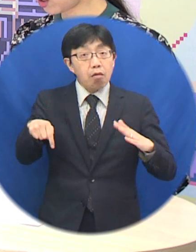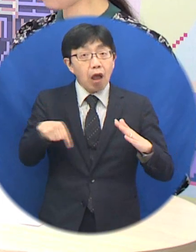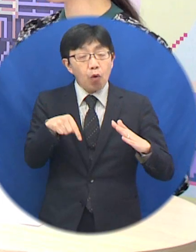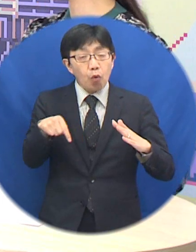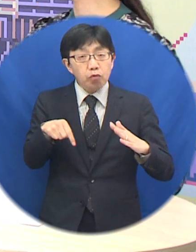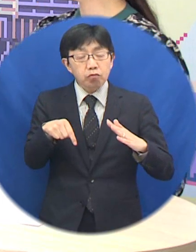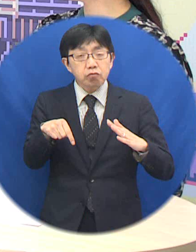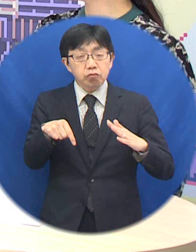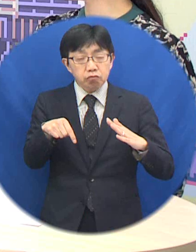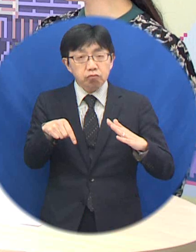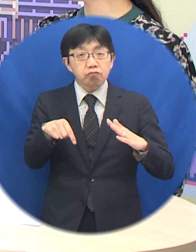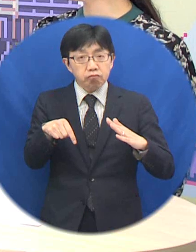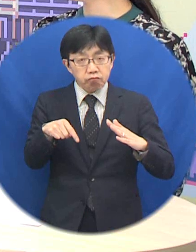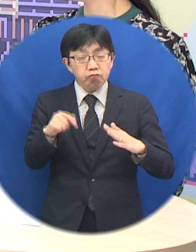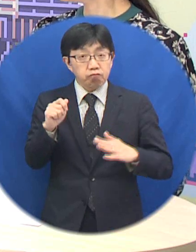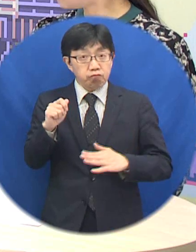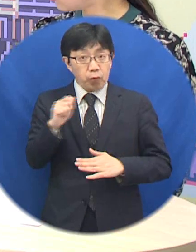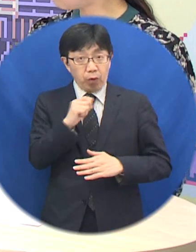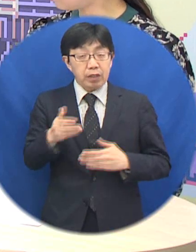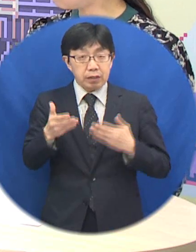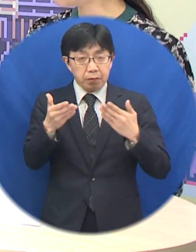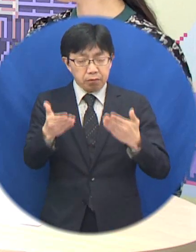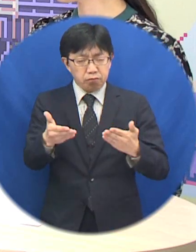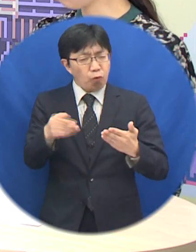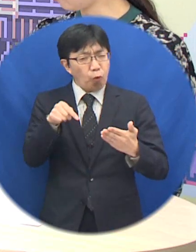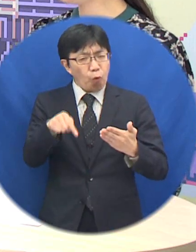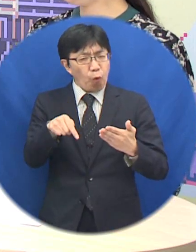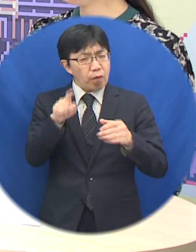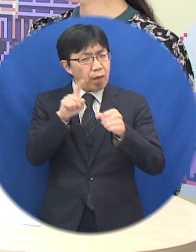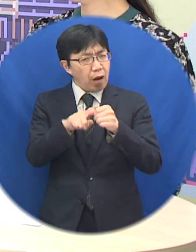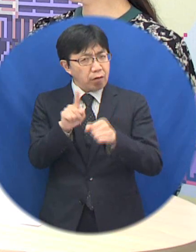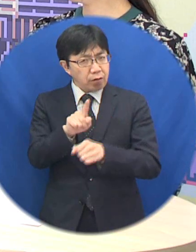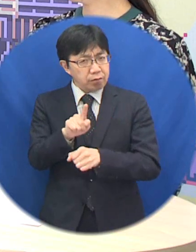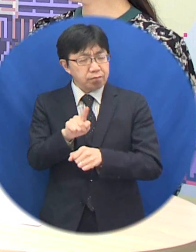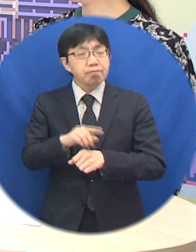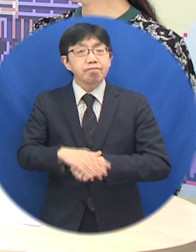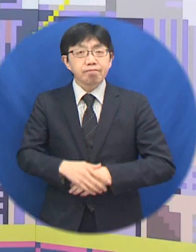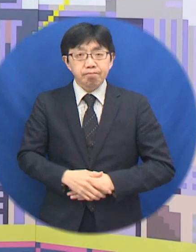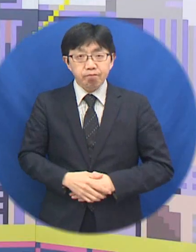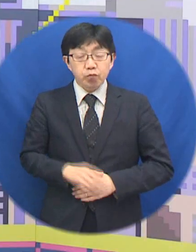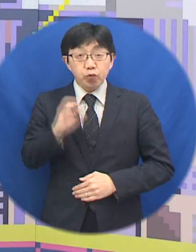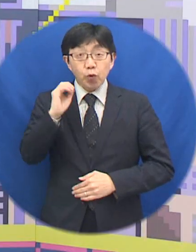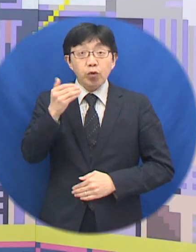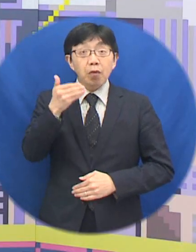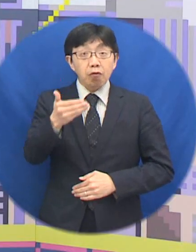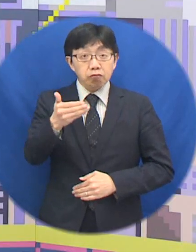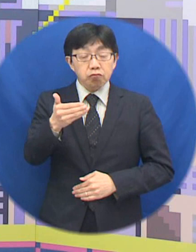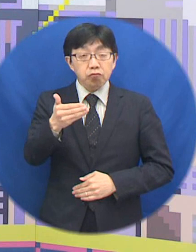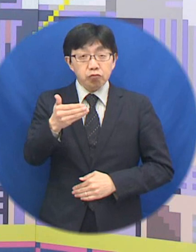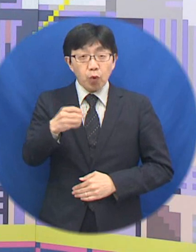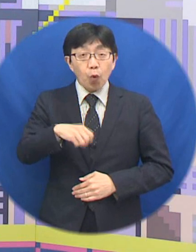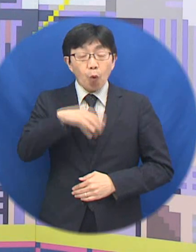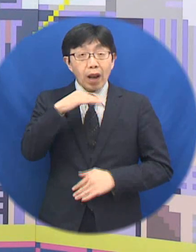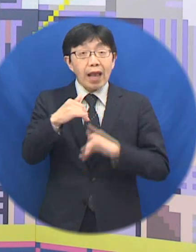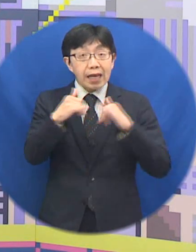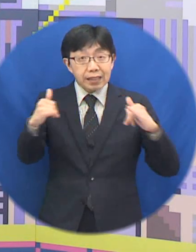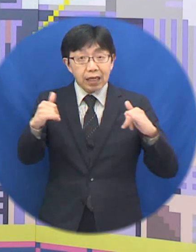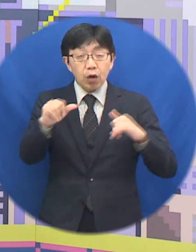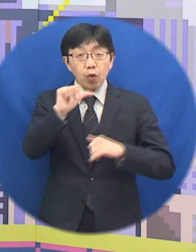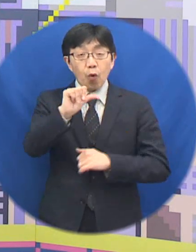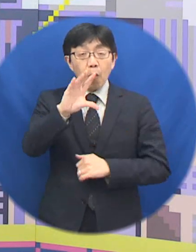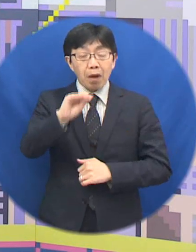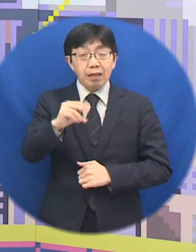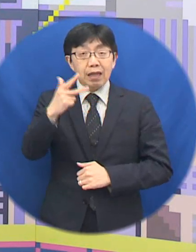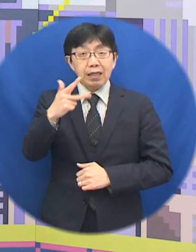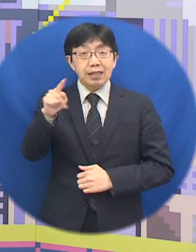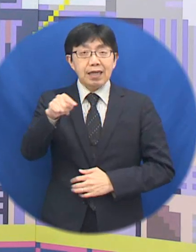者支援を拡充していく狙いは何でしょうか。 豊島区の高齢者人口というのは約5万7000